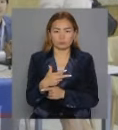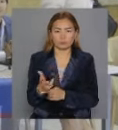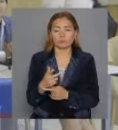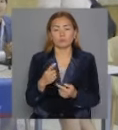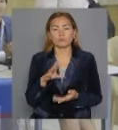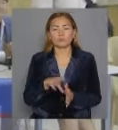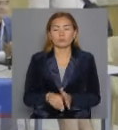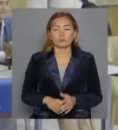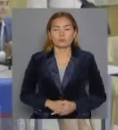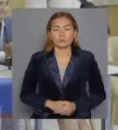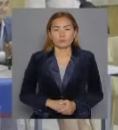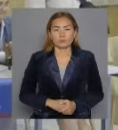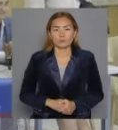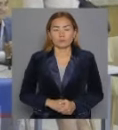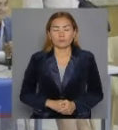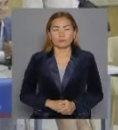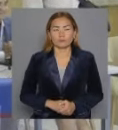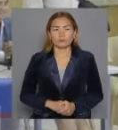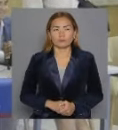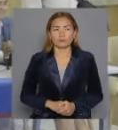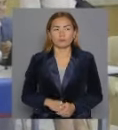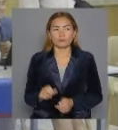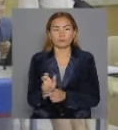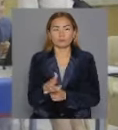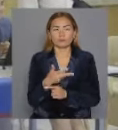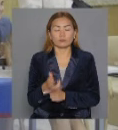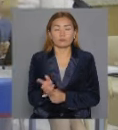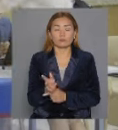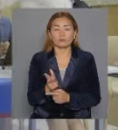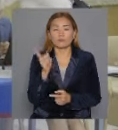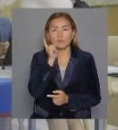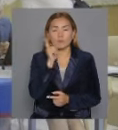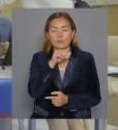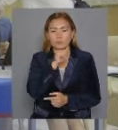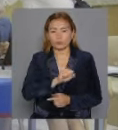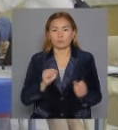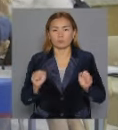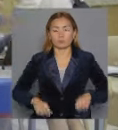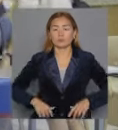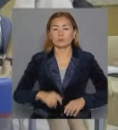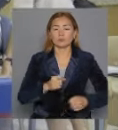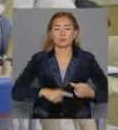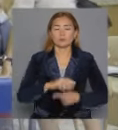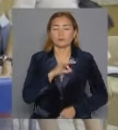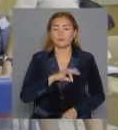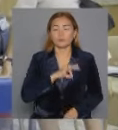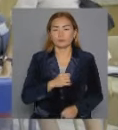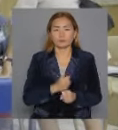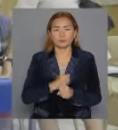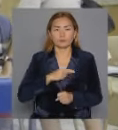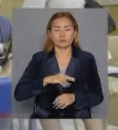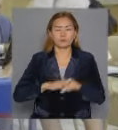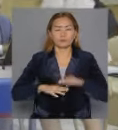қана соның жеңілдетілген түрі деп айтсақ болады. Телефон арқылы, иә? Телефон арқылы. Бұл орта және кіші бизнеспен